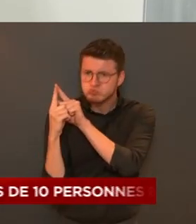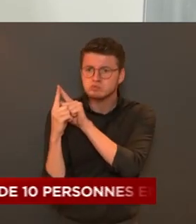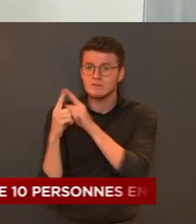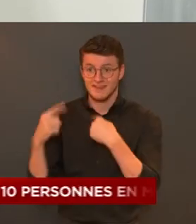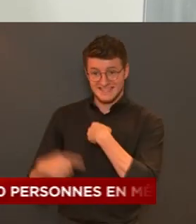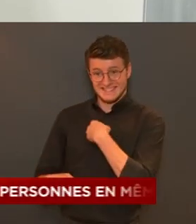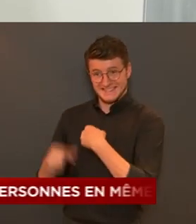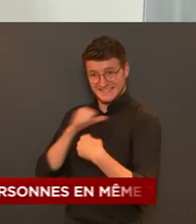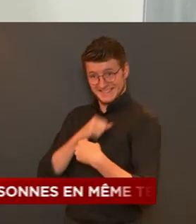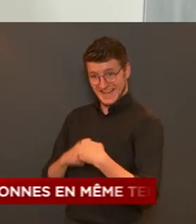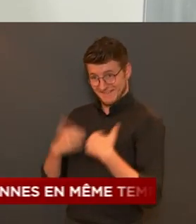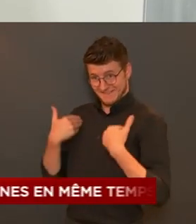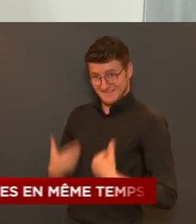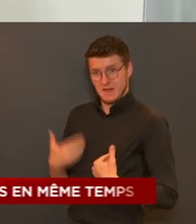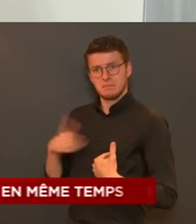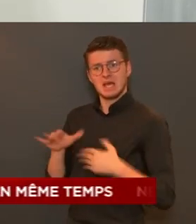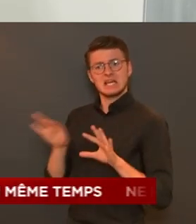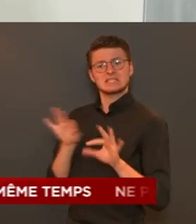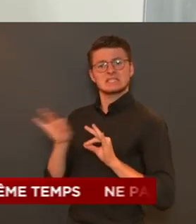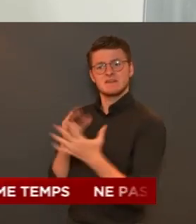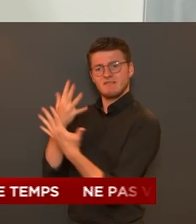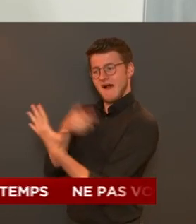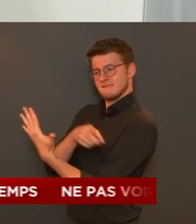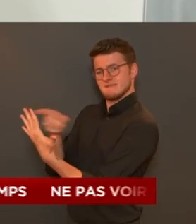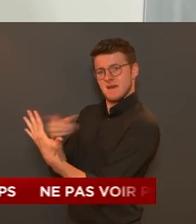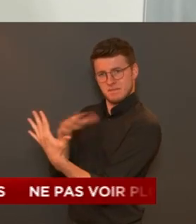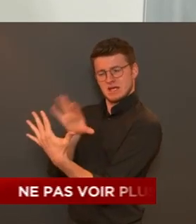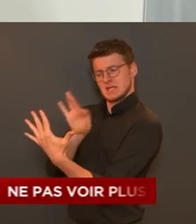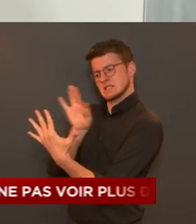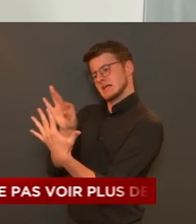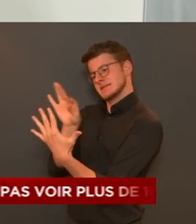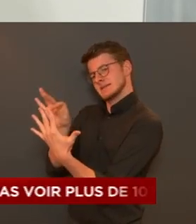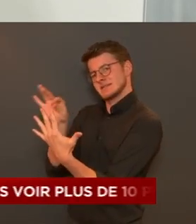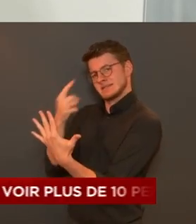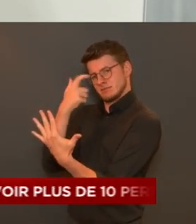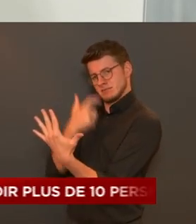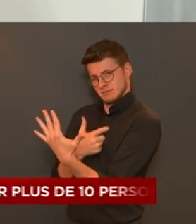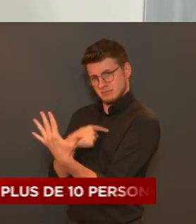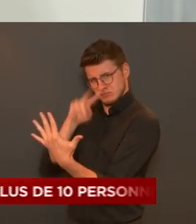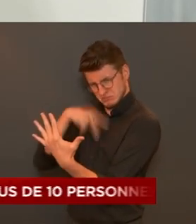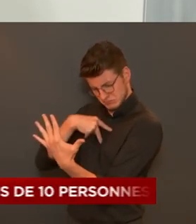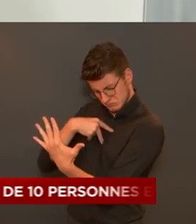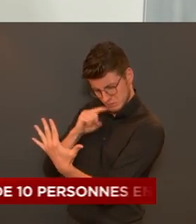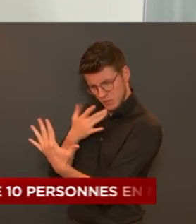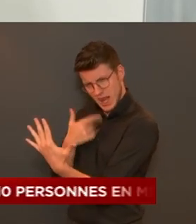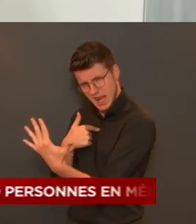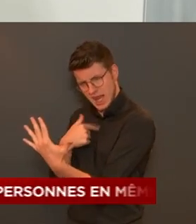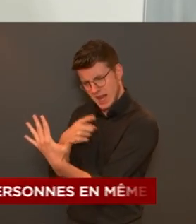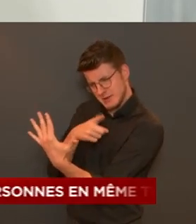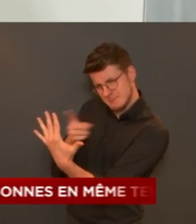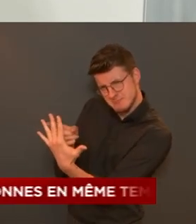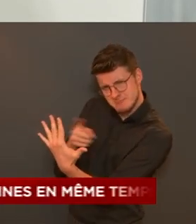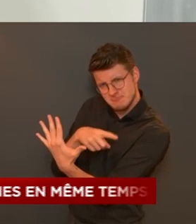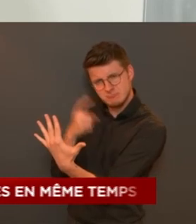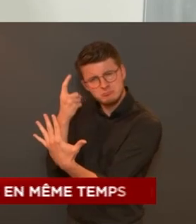Il s'agit ici d'un choix individuel. Vous faites donc ce choix individuellement en votre âme et